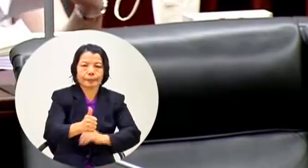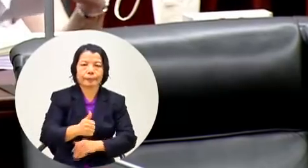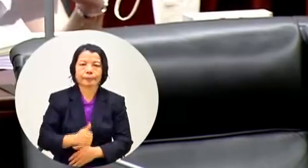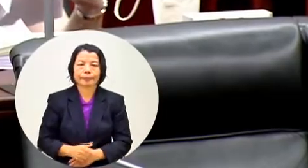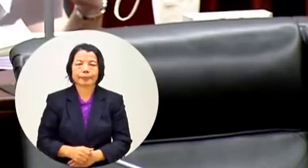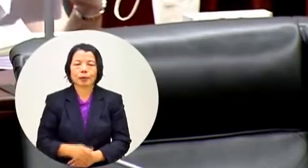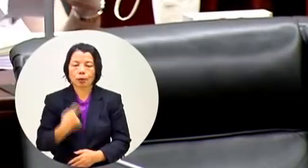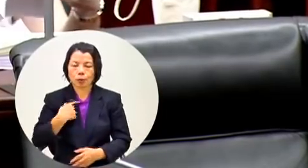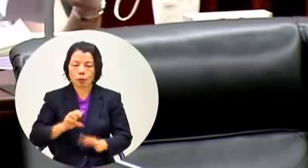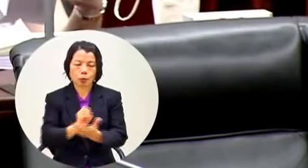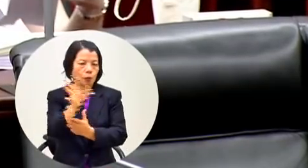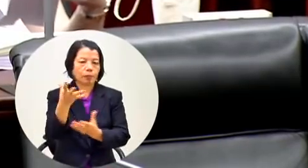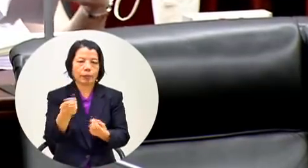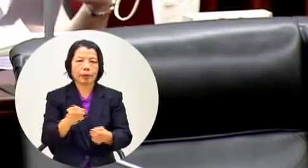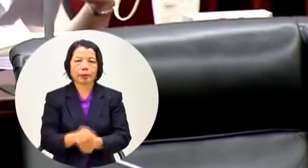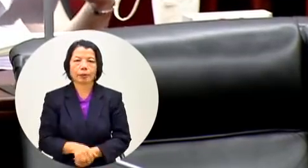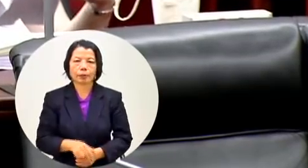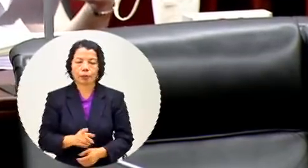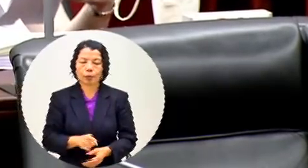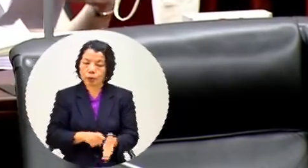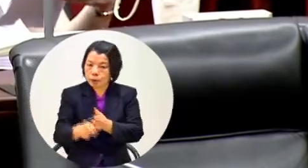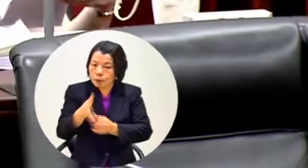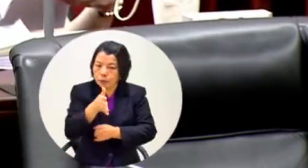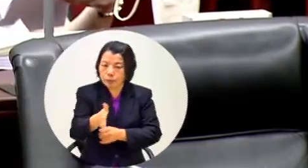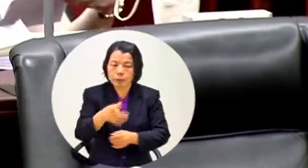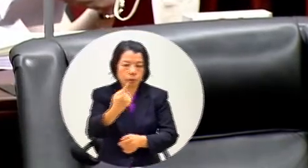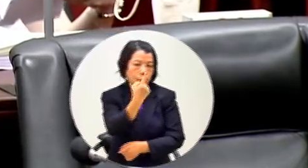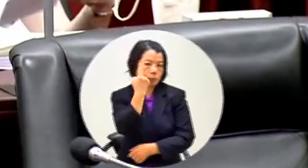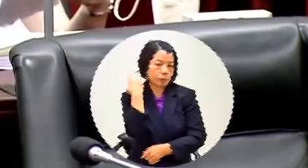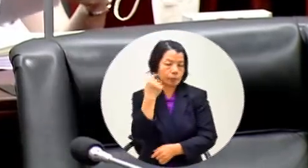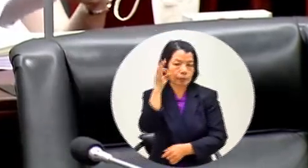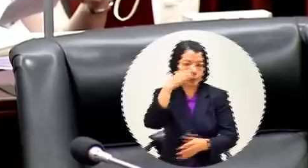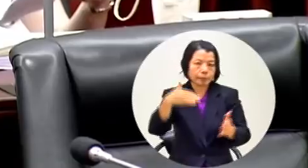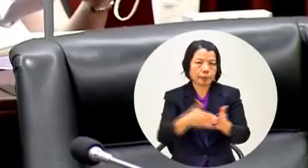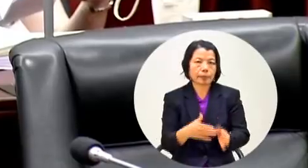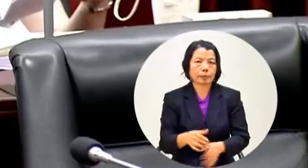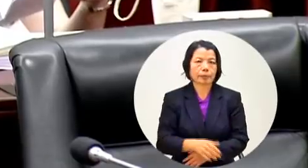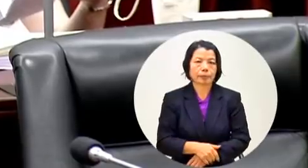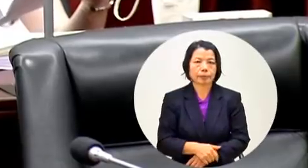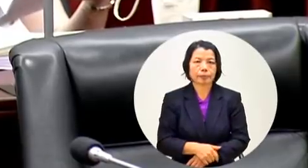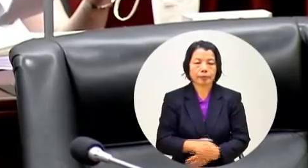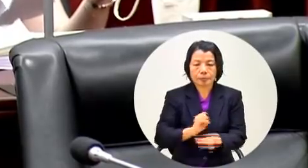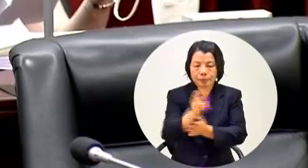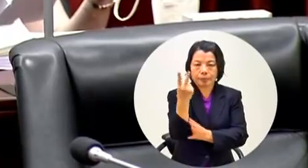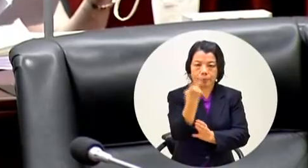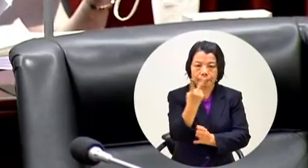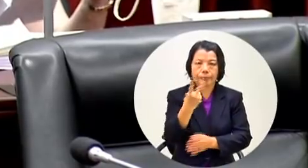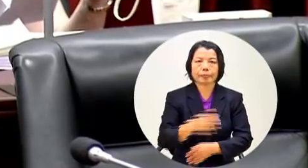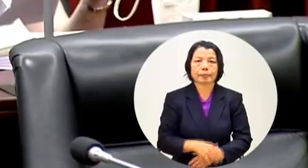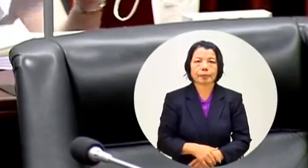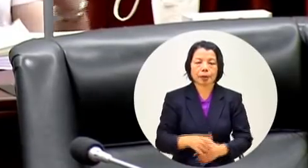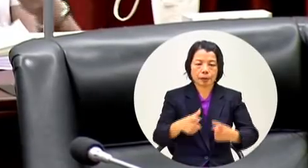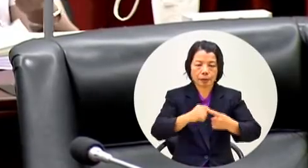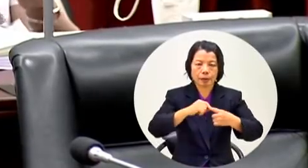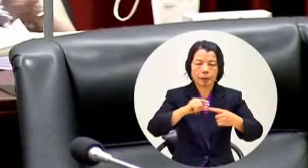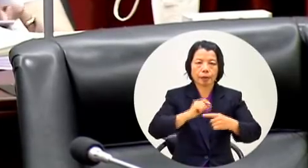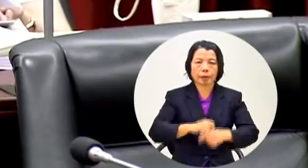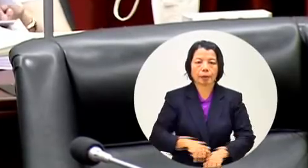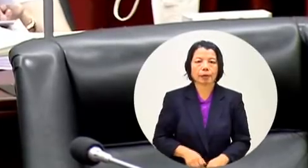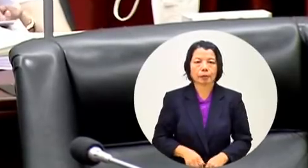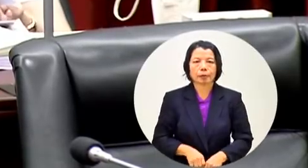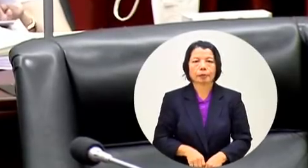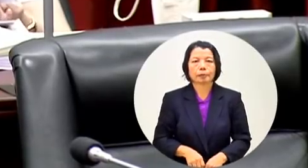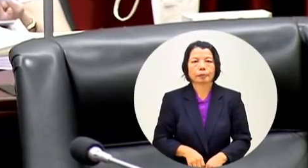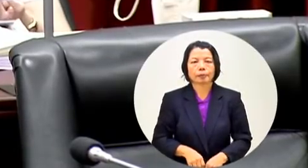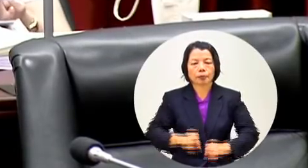因为其实昨天有看到有两篇，一个是风传媒，另外一个是高雄电，他们放出了一个说捷运